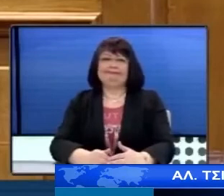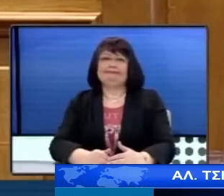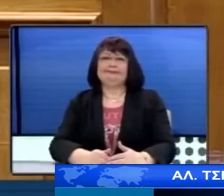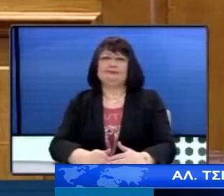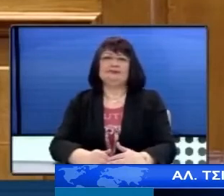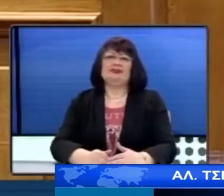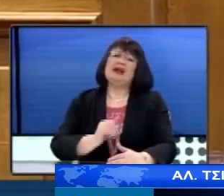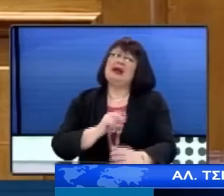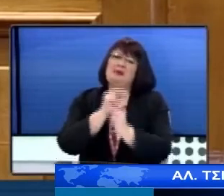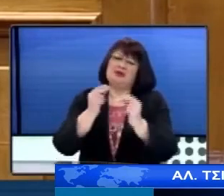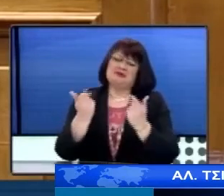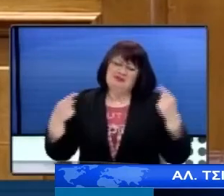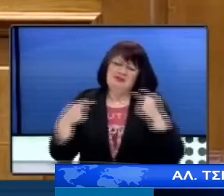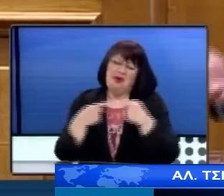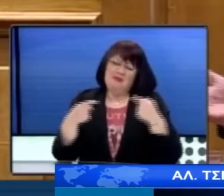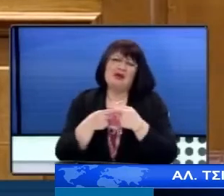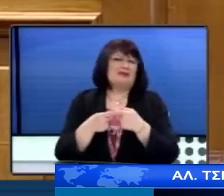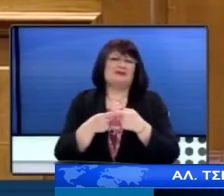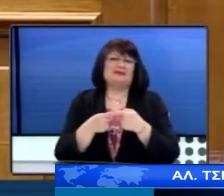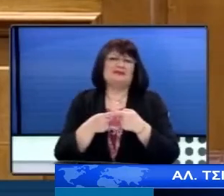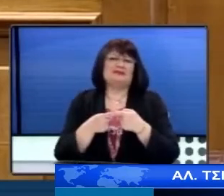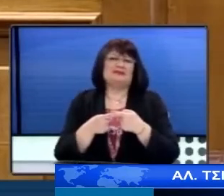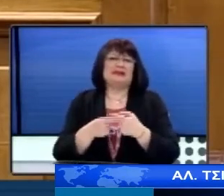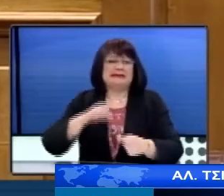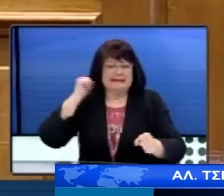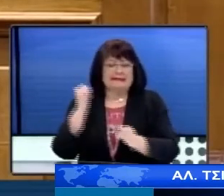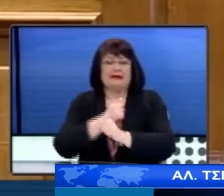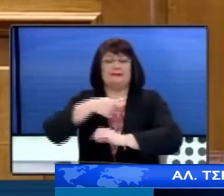ανούσιες αντιπαραθέσεις, με στημένες δίκες,